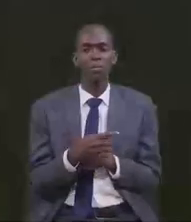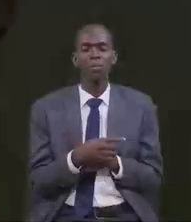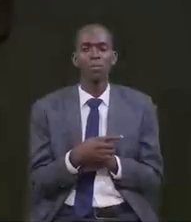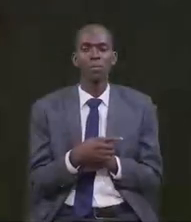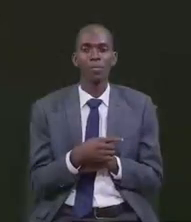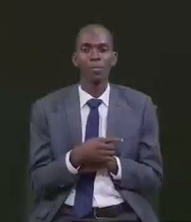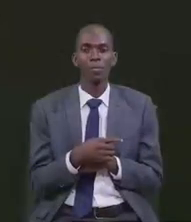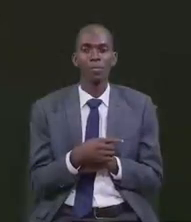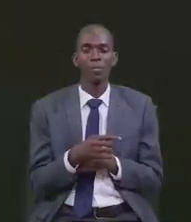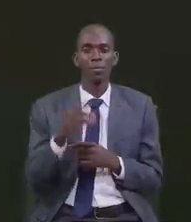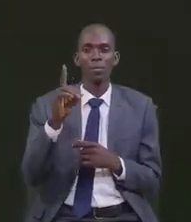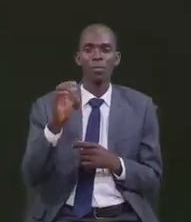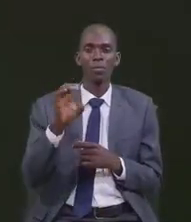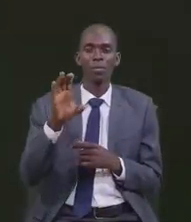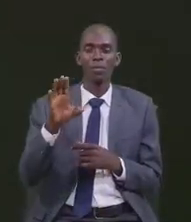31 décembre